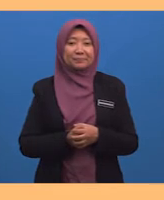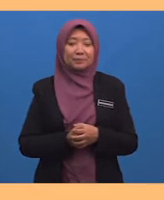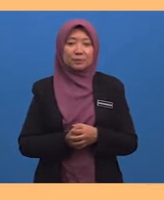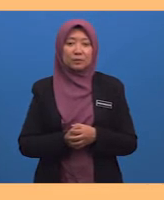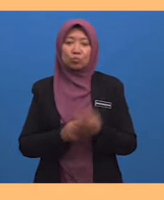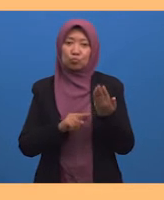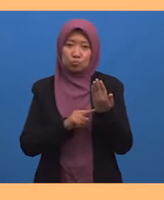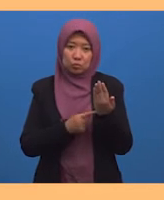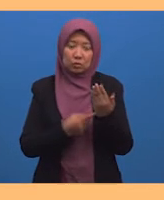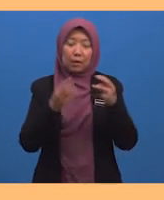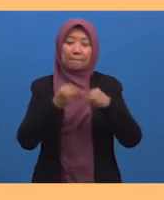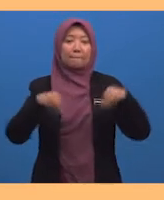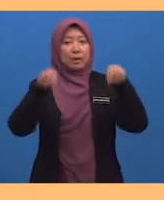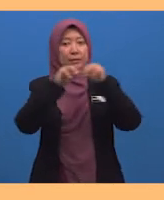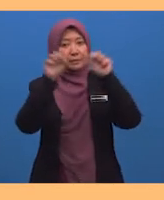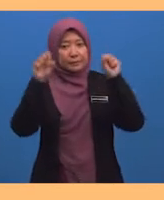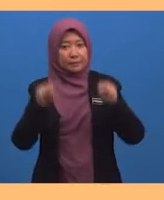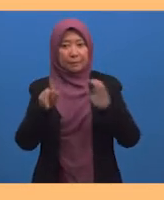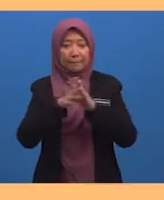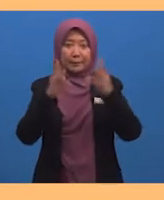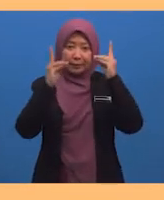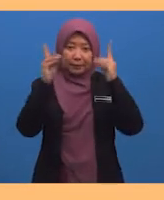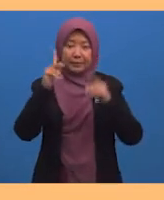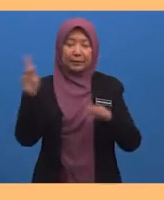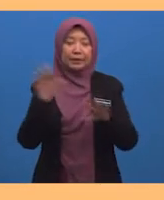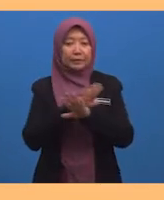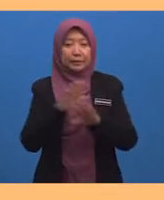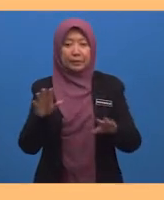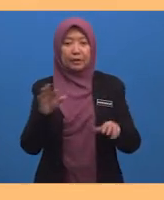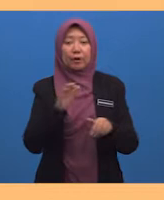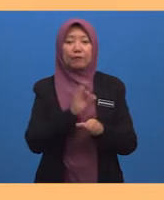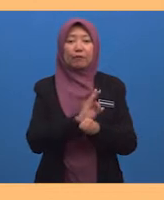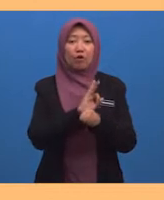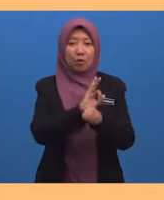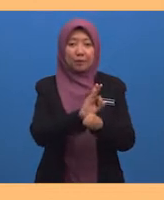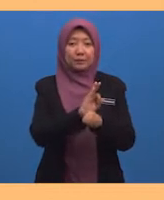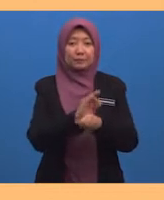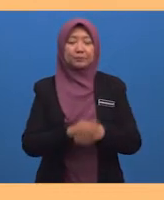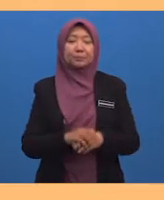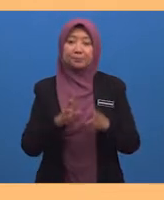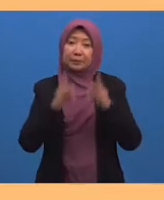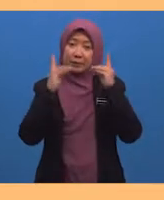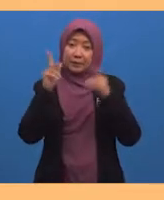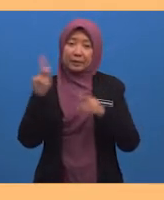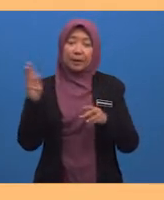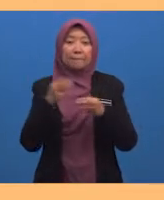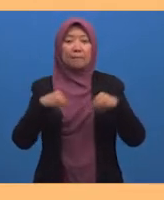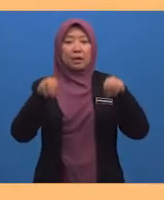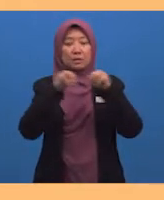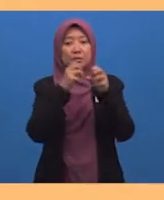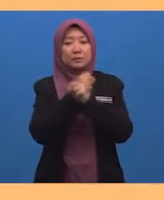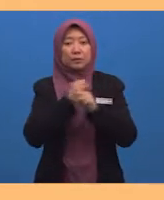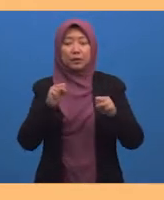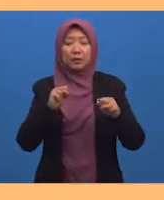Pada mulanya, masjid adalah sistem pendidikan, tidak formal. Pendidikan masjid menyediakan